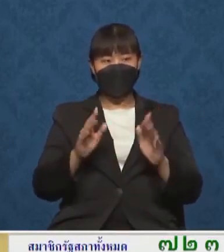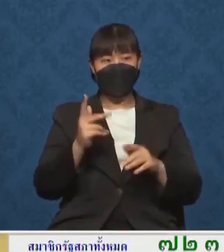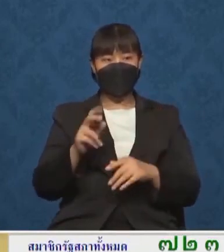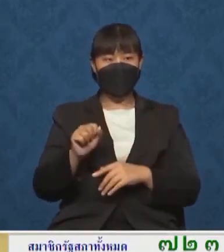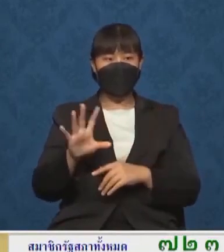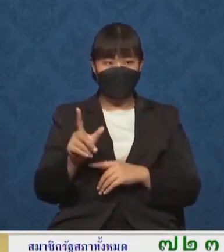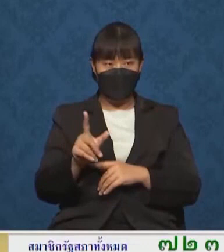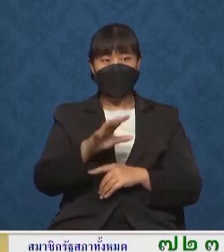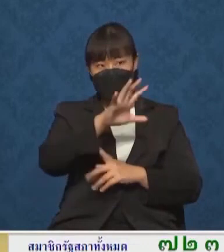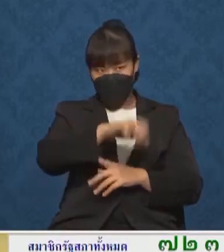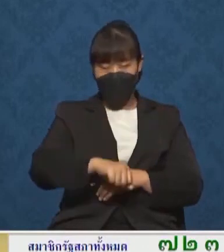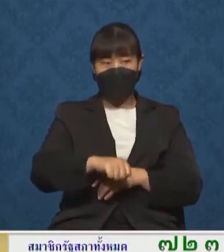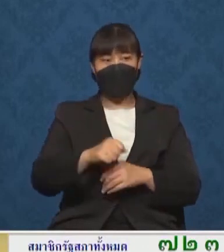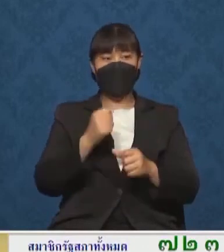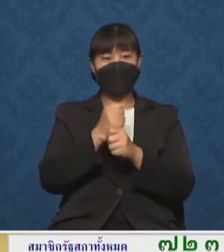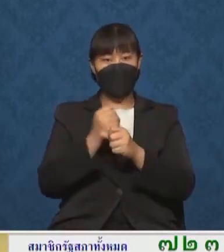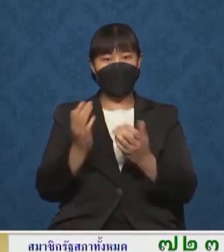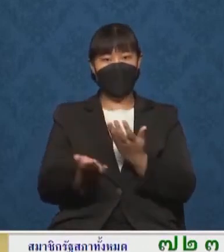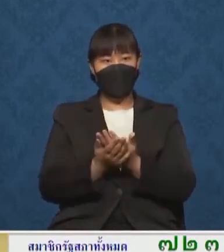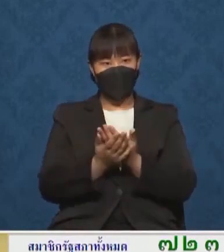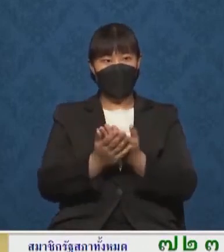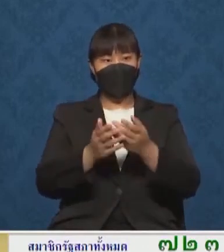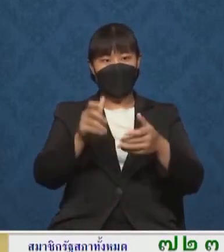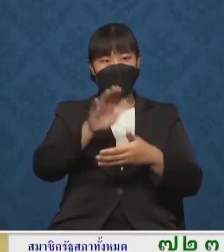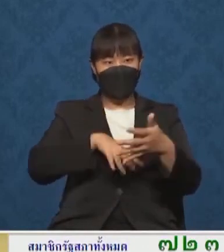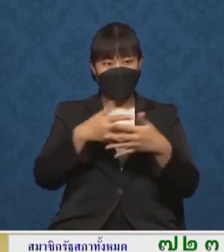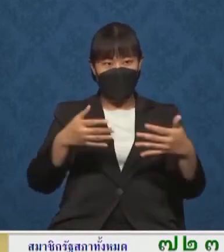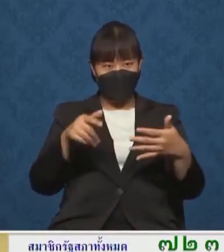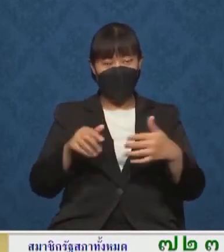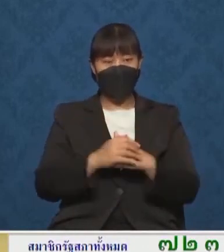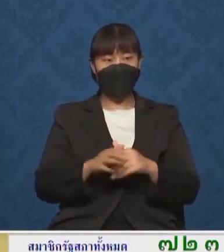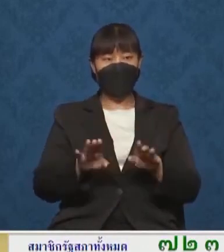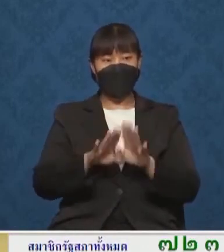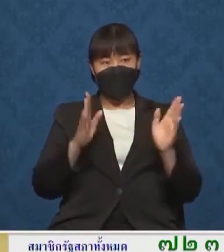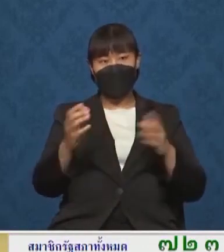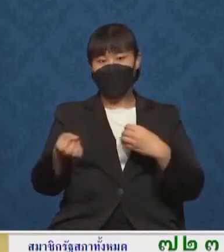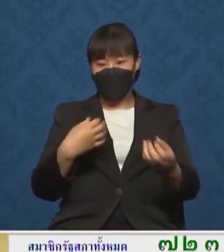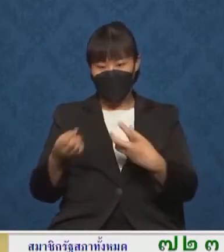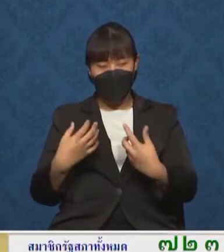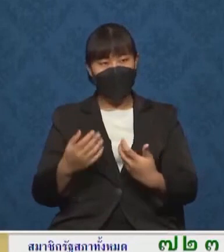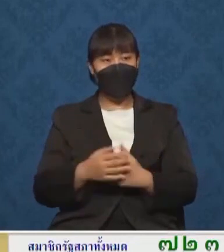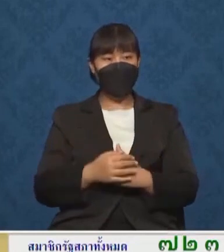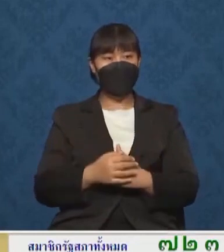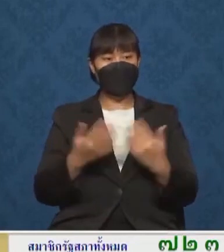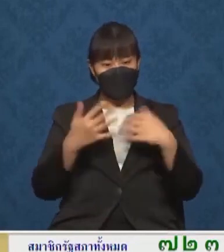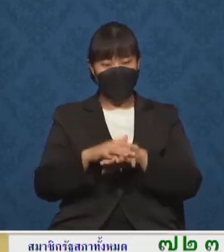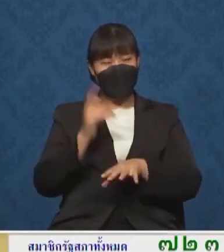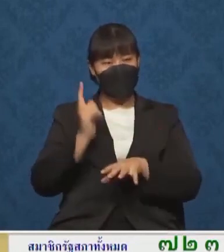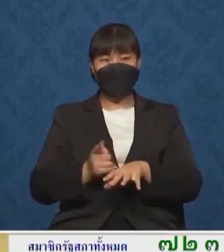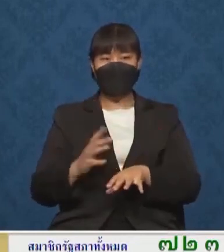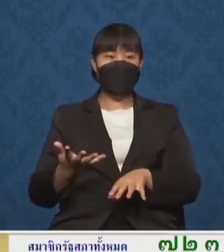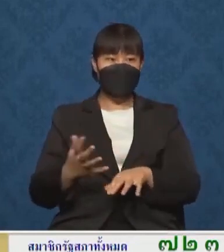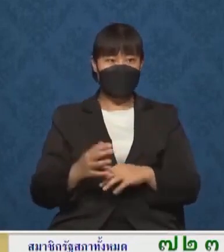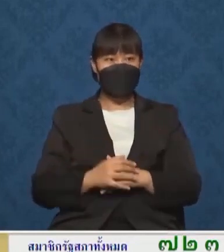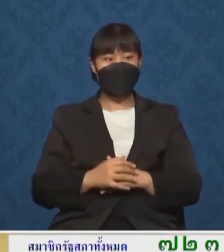ไปแล้วก็เอามาใช้เลยแล้วก็เอามาจัดทำแผนยุทธศาสตร์ชาติมันไม่ได้เป็นการมีส่วนร่วมอย่างกว้างขวางที่ประชาชนเข้าไปมีส่วนร่วมได้อย่างแท้จริงน